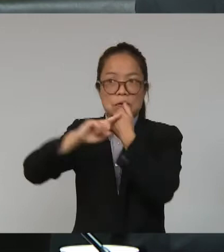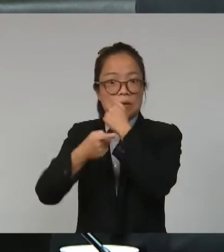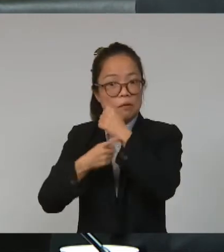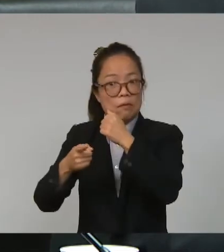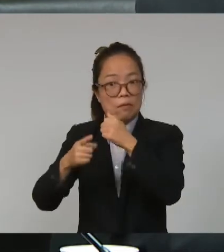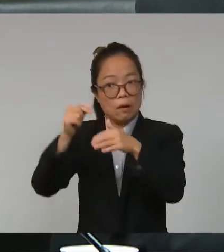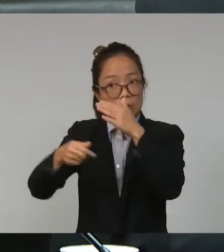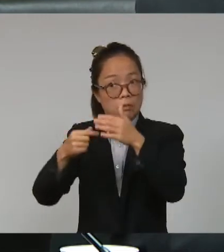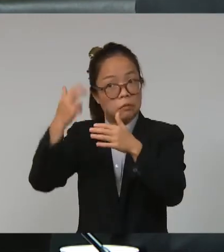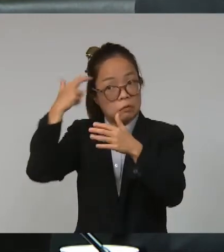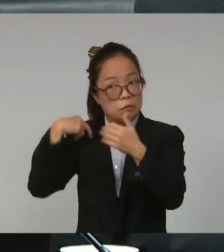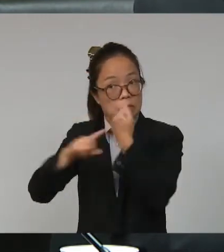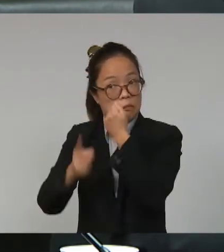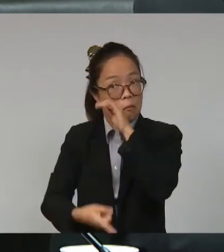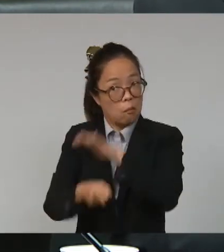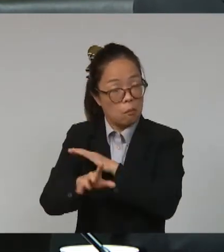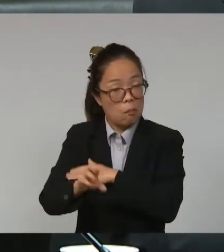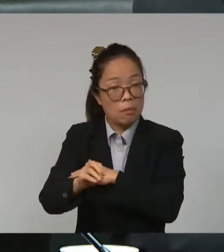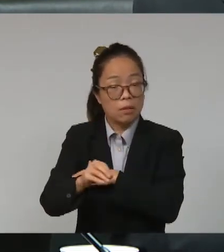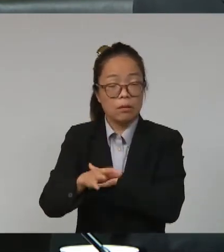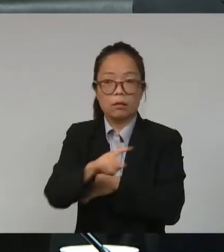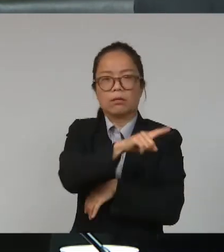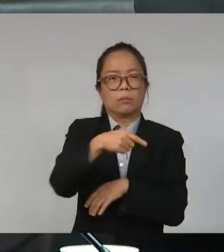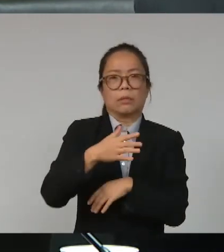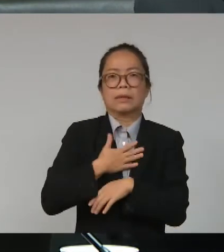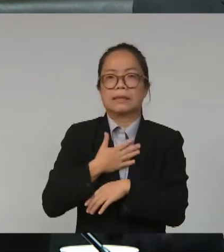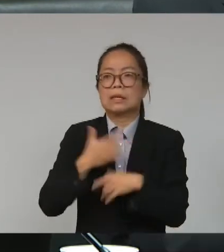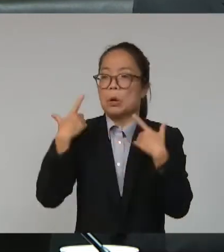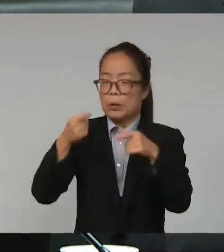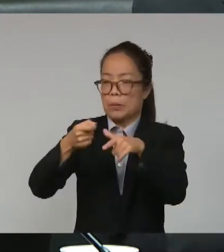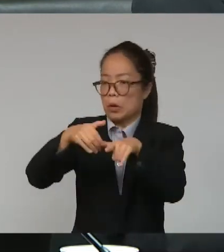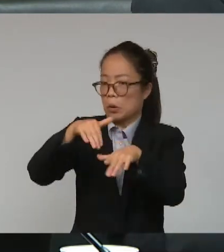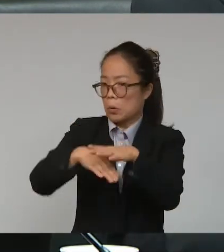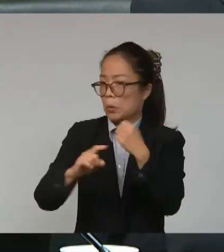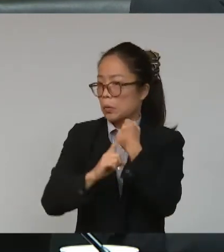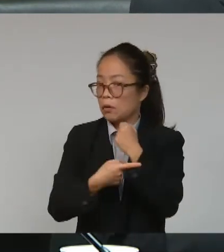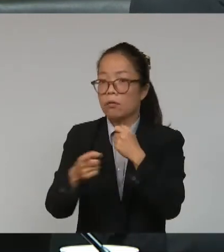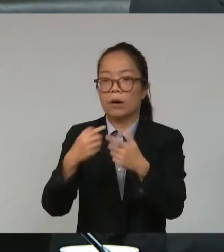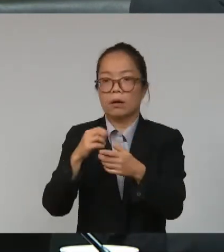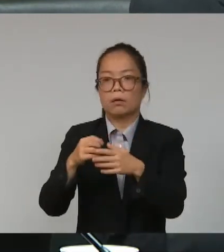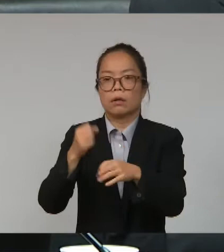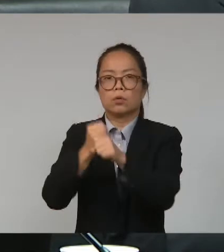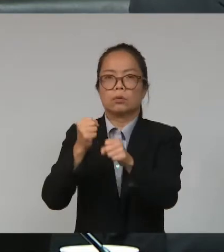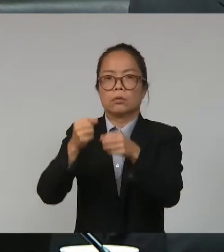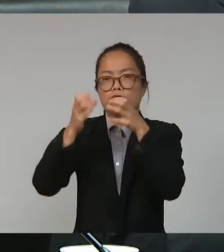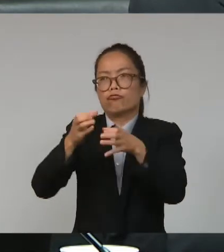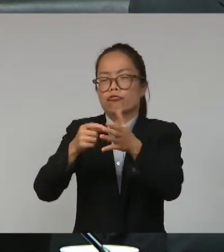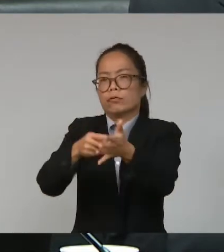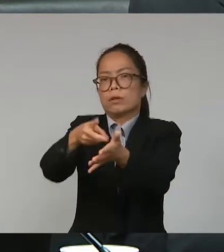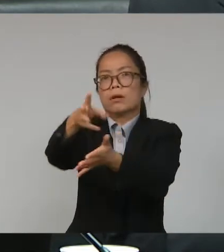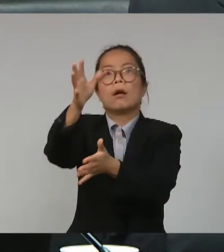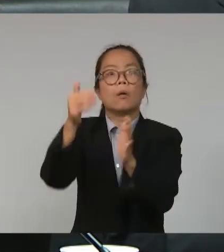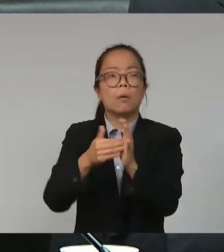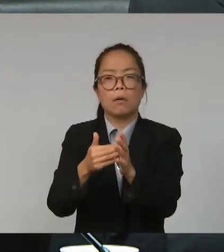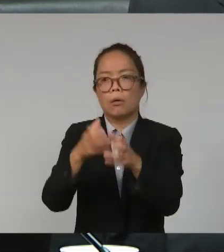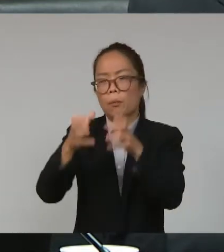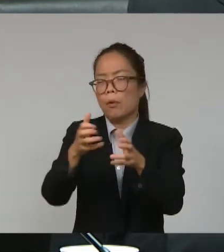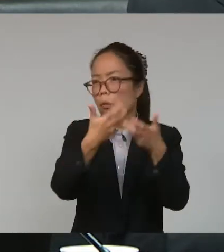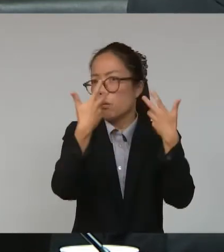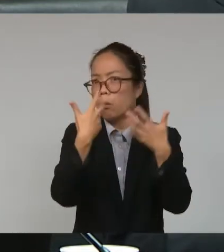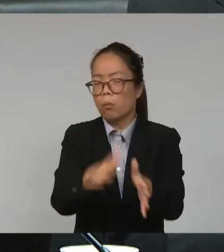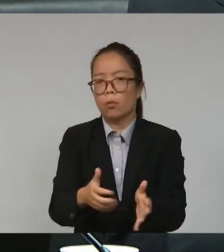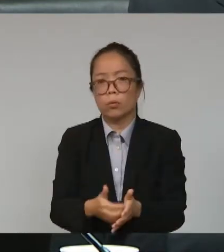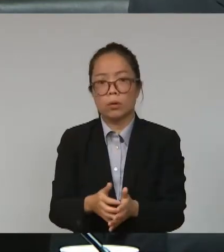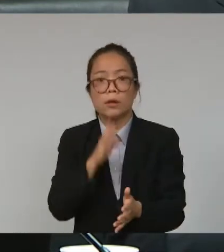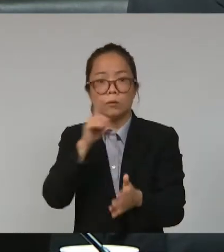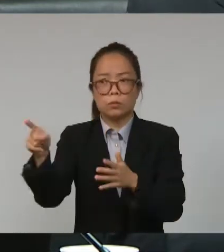三条违宪喽。好，那事实上我们大家也知道，原来的公投法呢也已经执行过两三次，好，都办过非常多次的公投，所